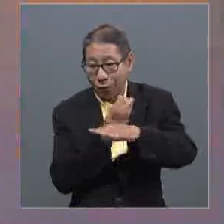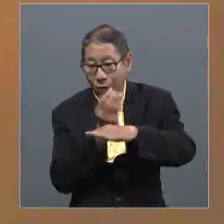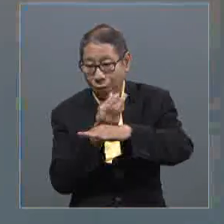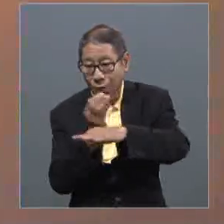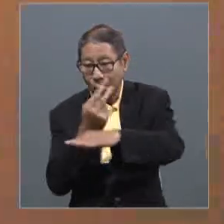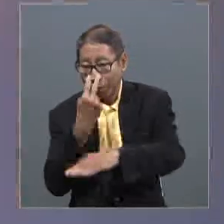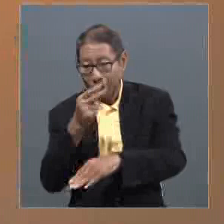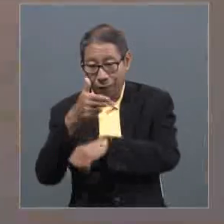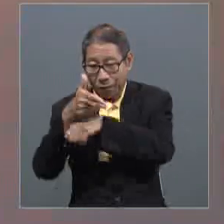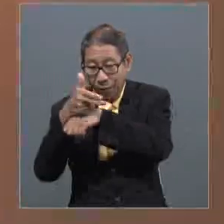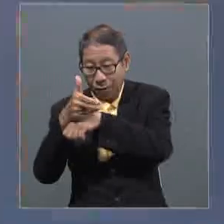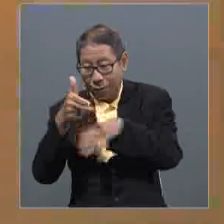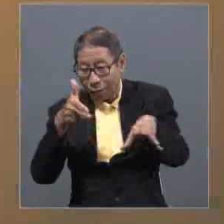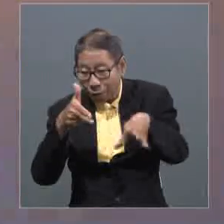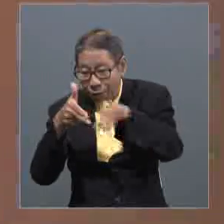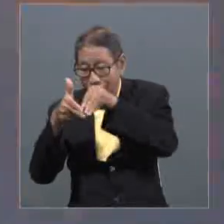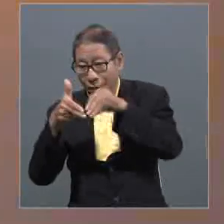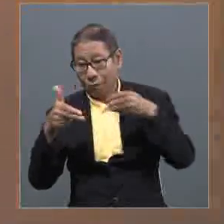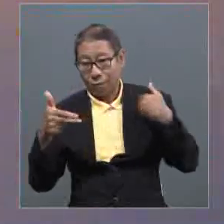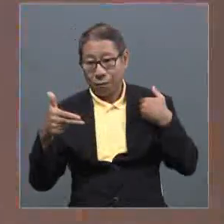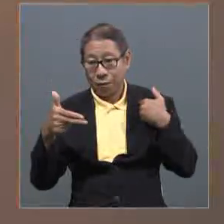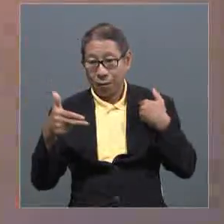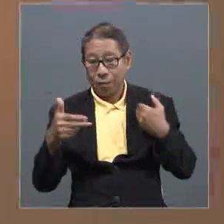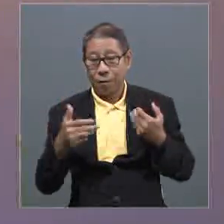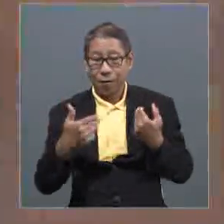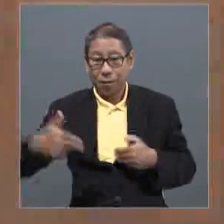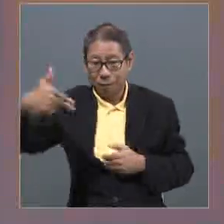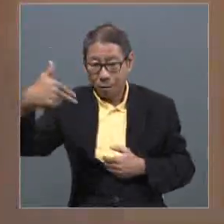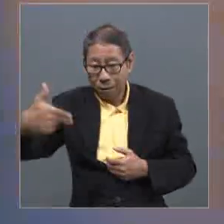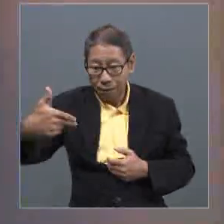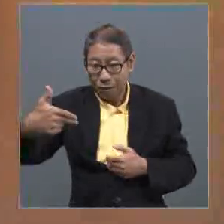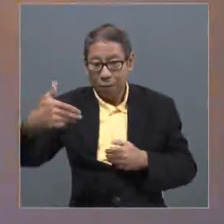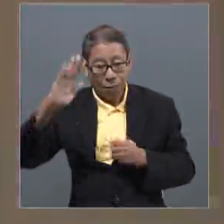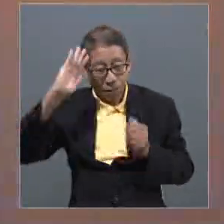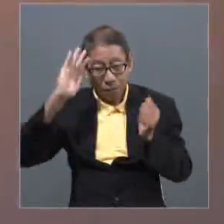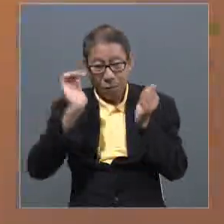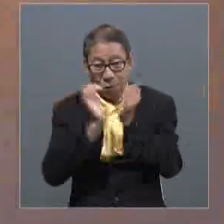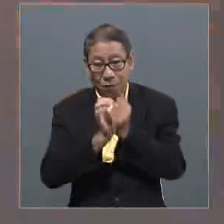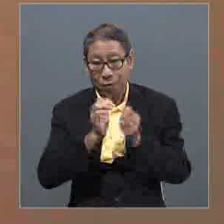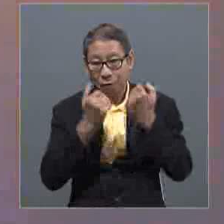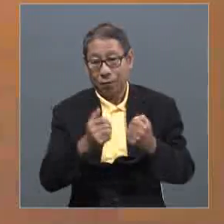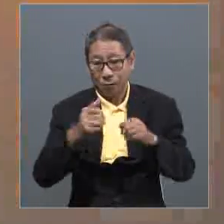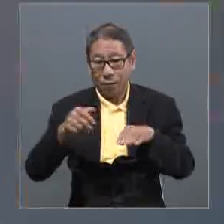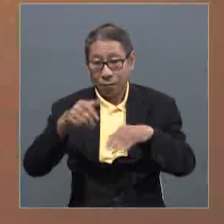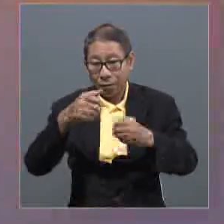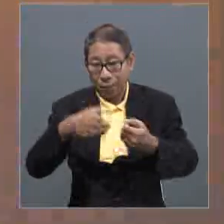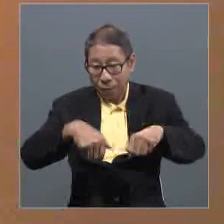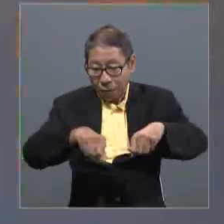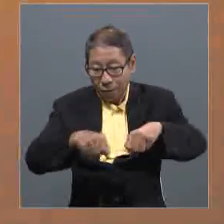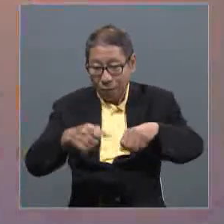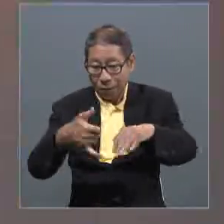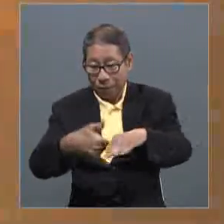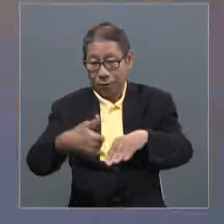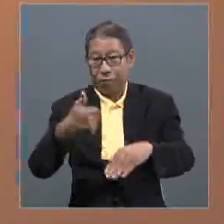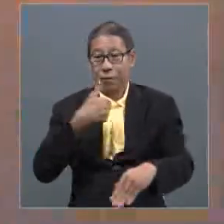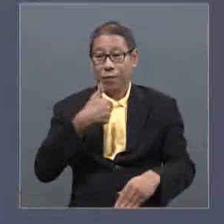กล้องมุมนึงกล้องอีกมุมนึงจับภาพตำรวจในเครื่องแบบจอดรถนำขบวนแล้วเดินย้อนตามขึ้นไปกับกลุ่มคน